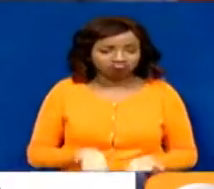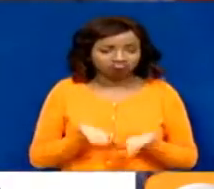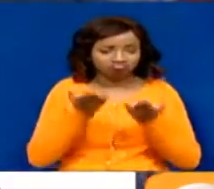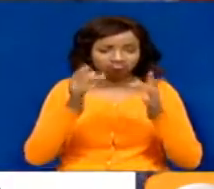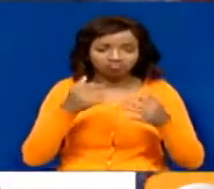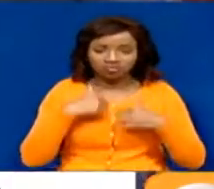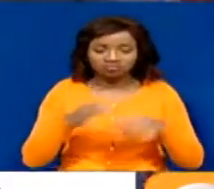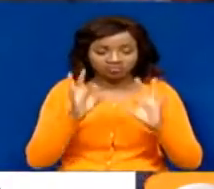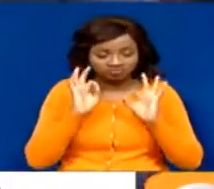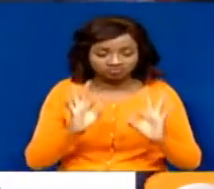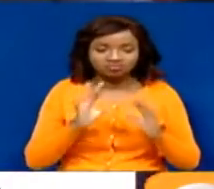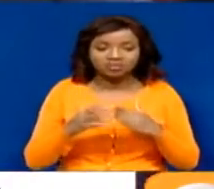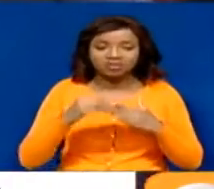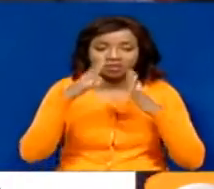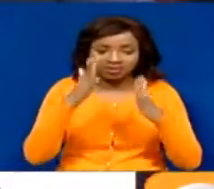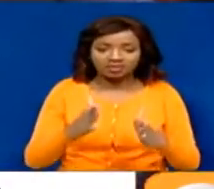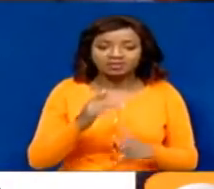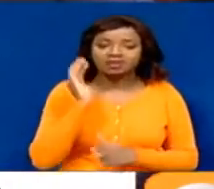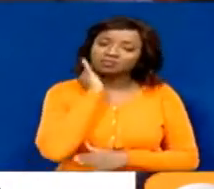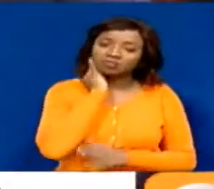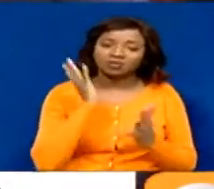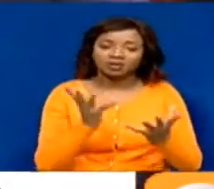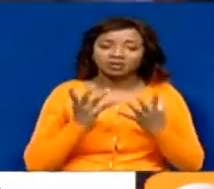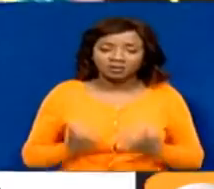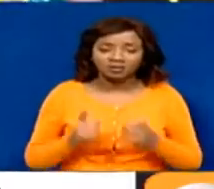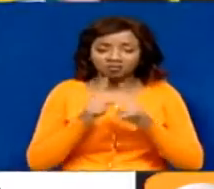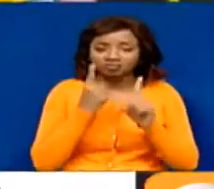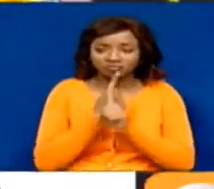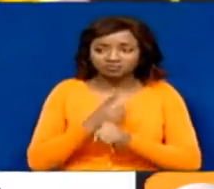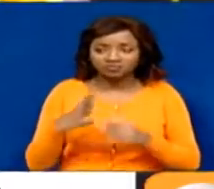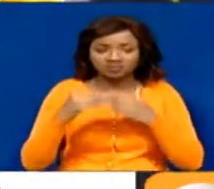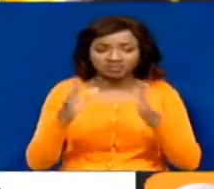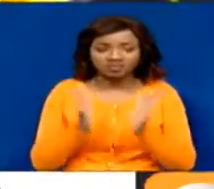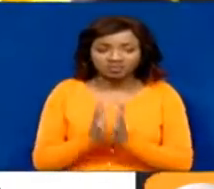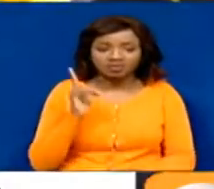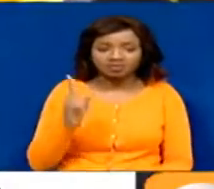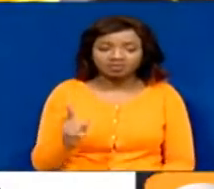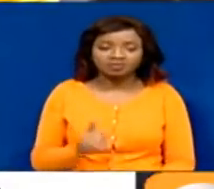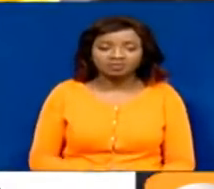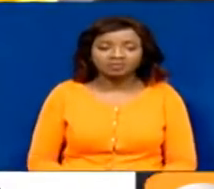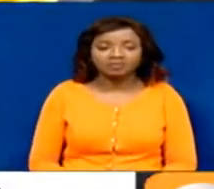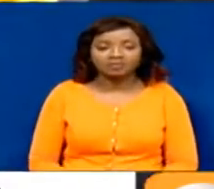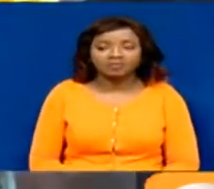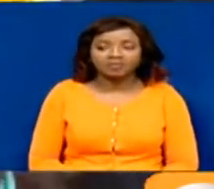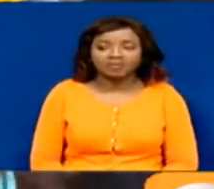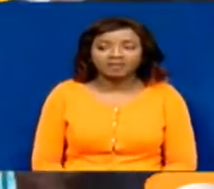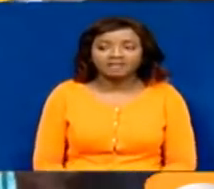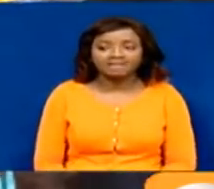leader. Murang’a needs. The UDA leaders rallied locals behind Kang'ata's bid. Bunge